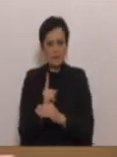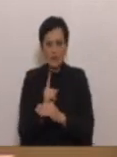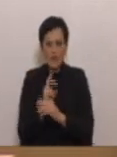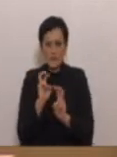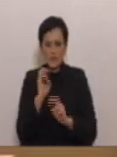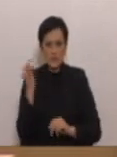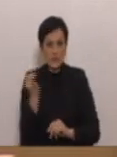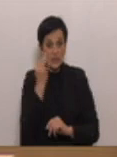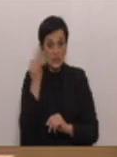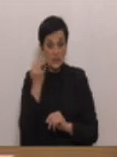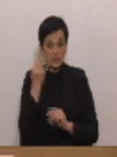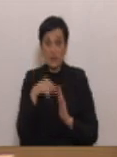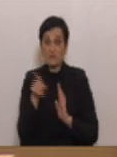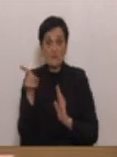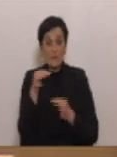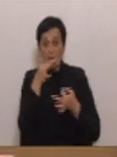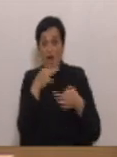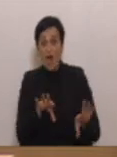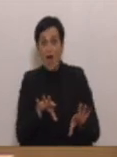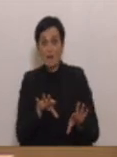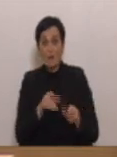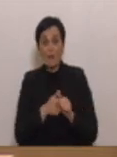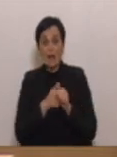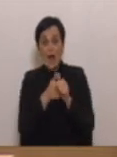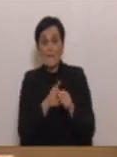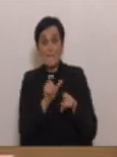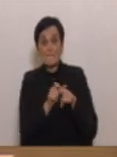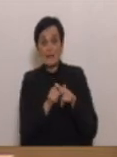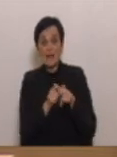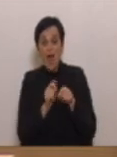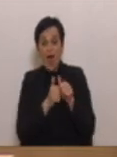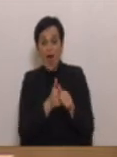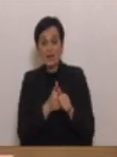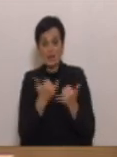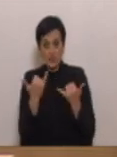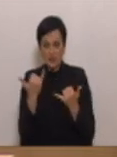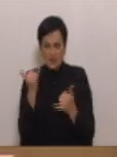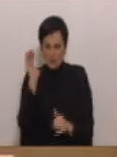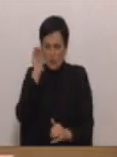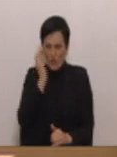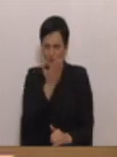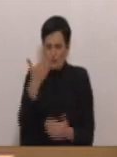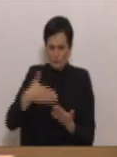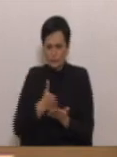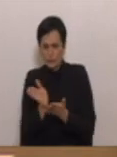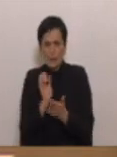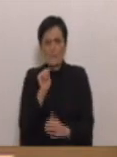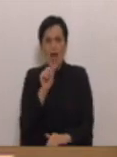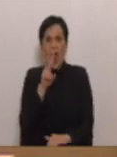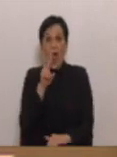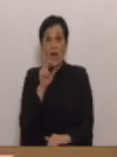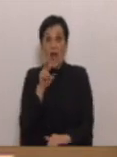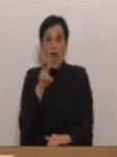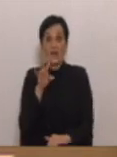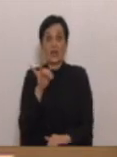ინტერესიდან, ეს რა თქმა უნდა არ მოეწონება და გამოეკიდებიან ფრაზებს და დღეს რაღაც ლირიული გადახოვებით მოვისმინეთ აქ და აკაკიც მოიშველი ეს